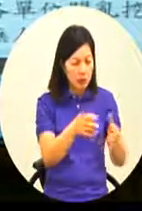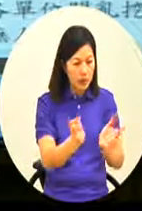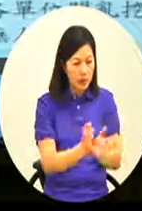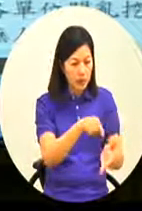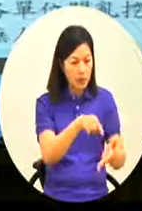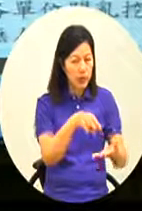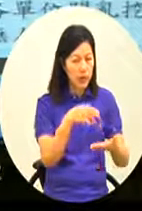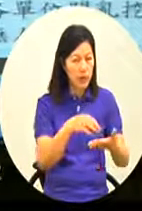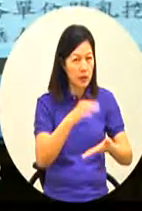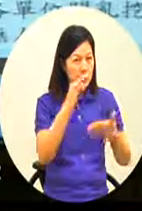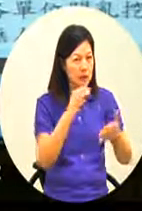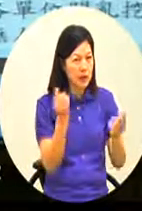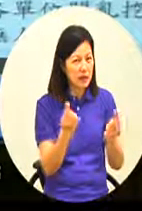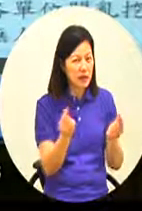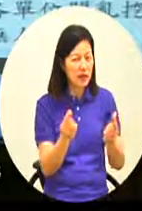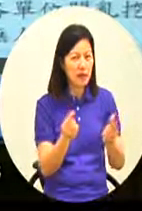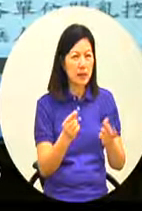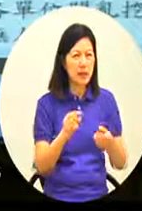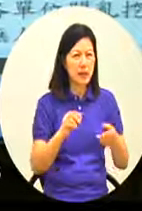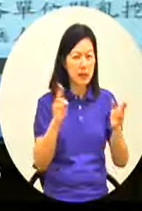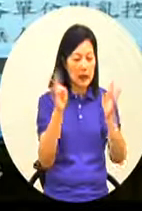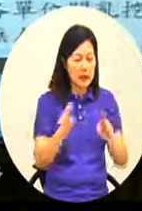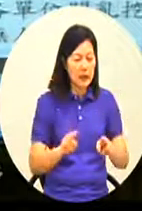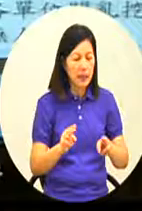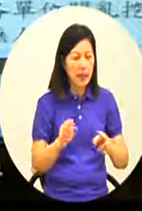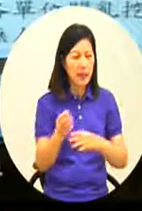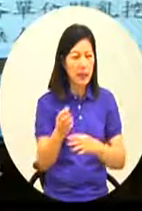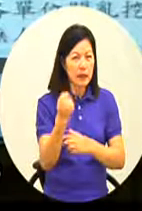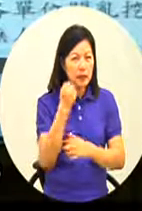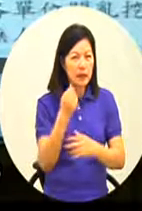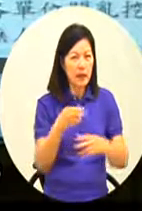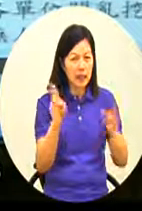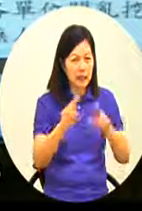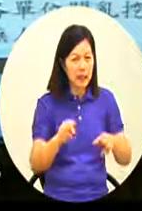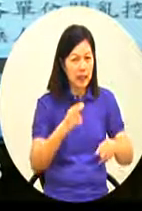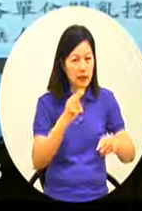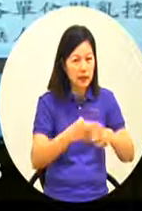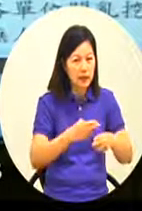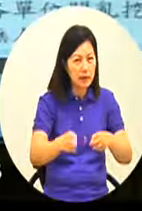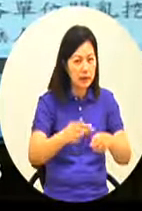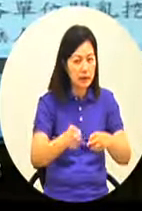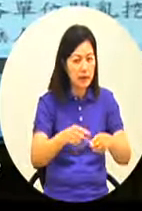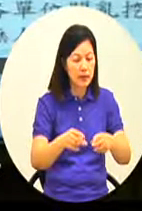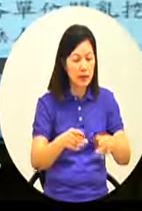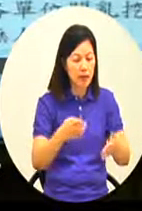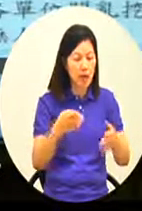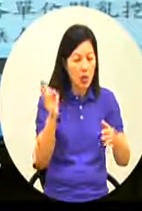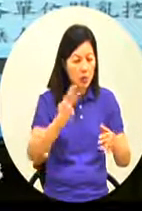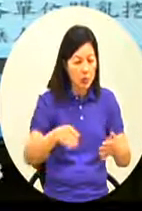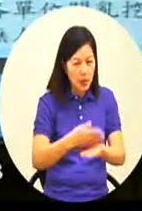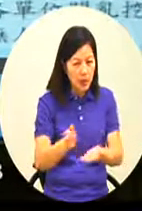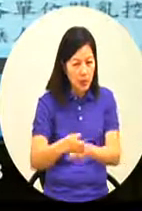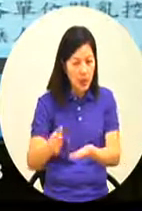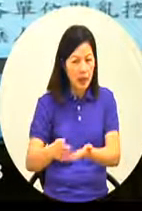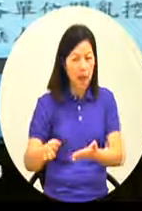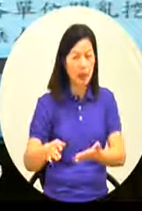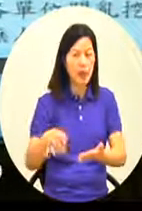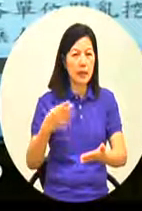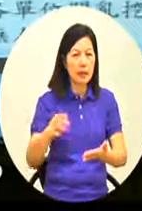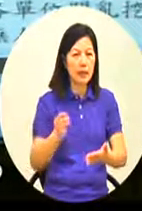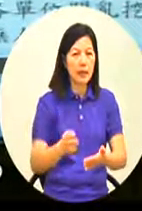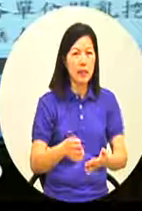有讲到就是类似像电力、电信、自来水、排水、污水啦，然后那个输送这个石